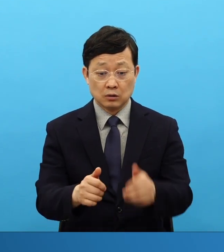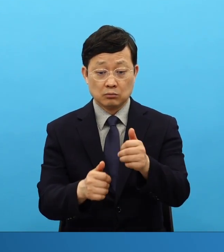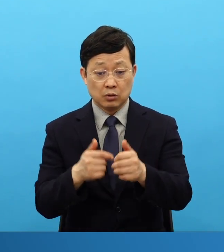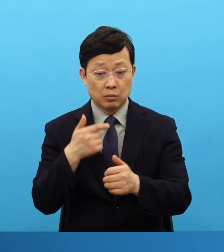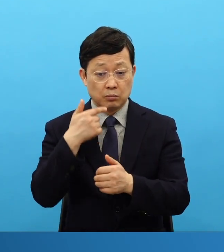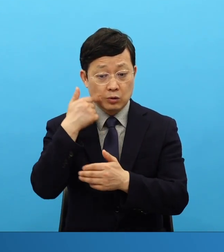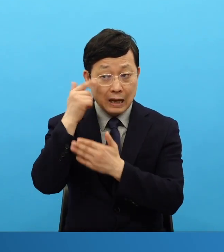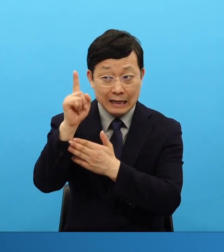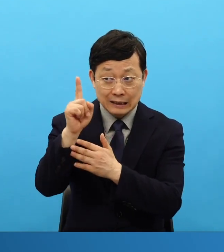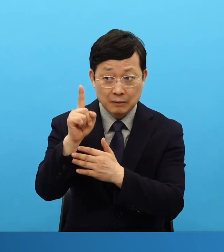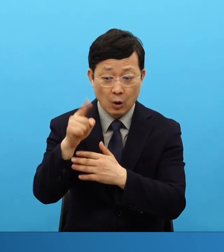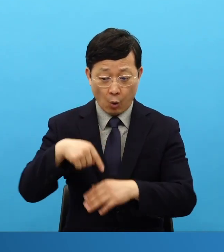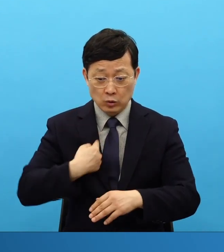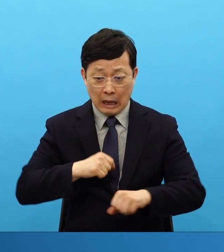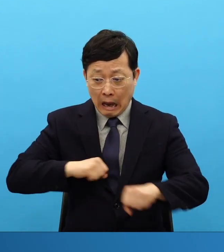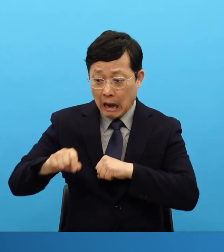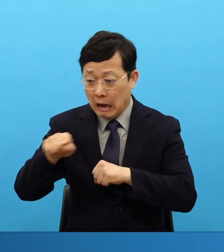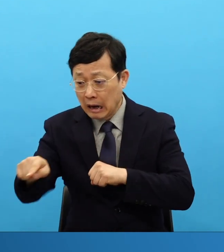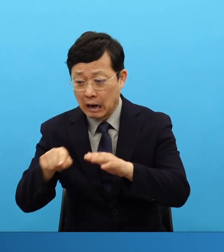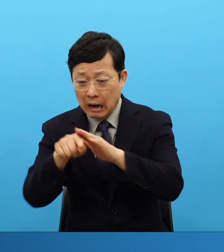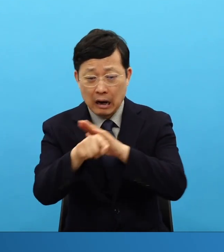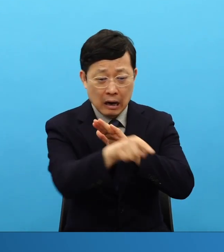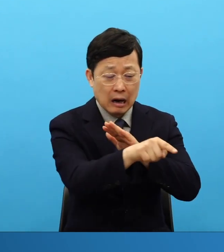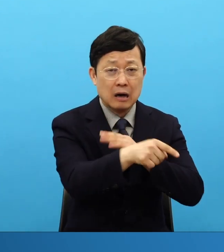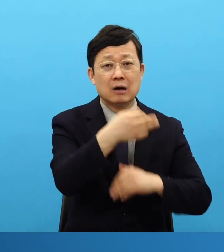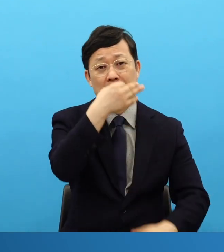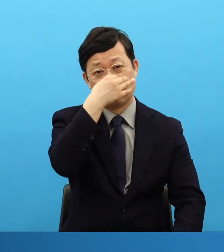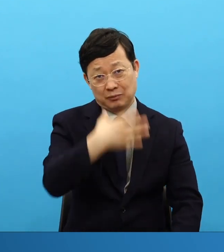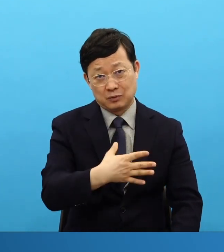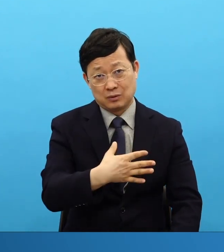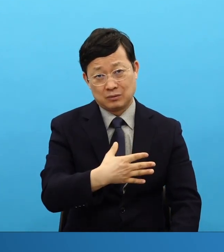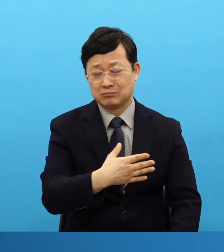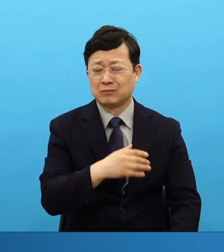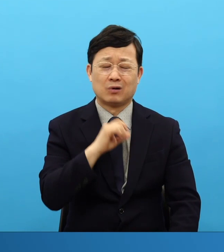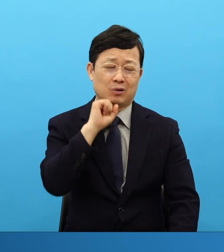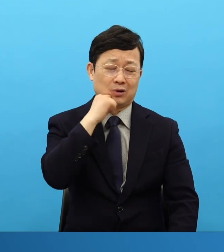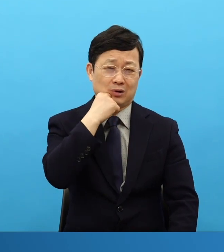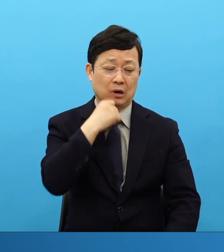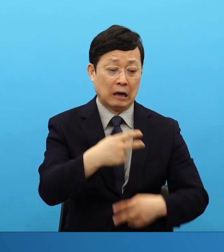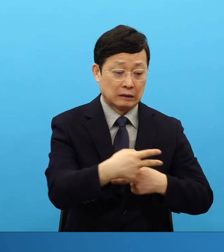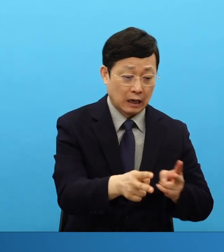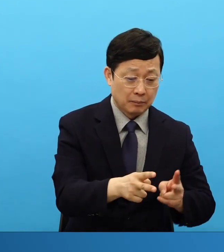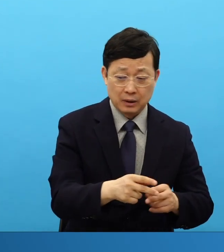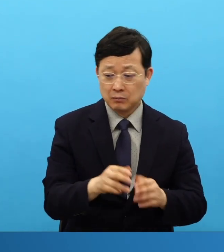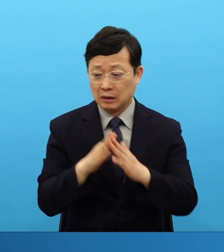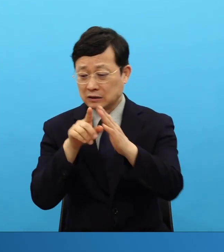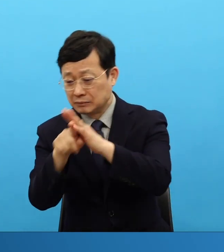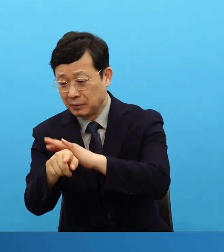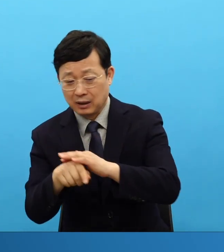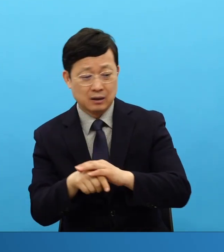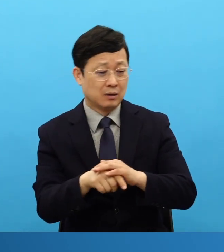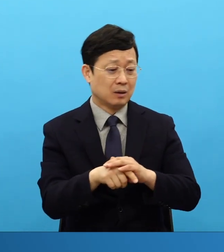that 바쁩니다. you do it, then this one minister 그렇죠. he has to go all these places 10 times. 교회에 물음해야 됩니다. He has to go around the areas of the church. He has to go to 지방 가야